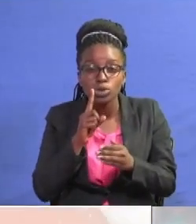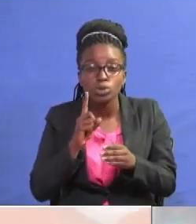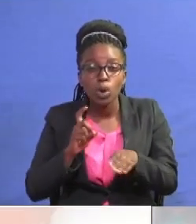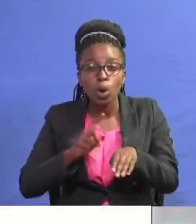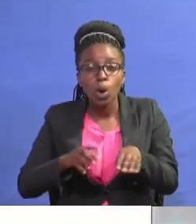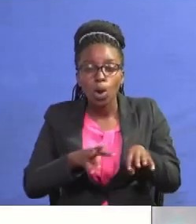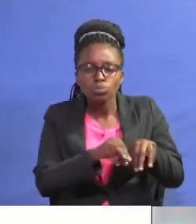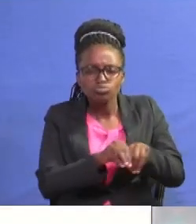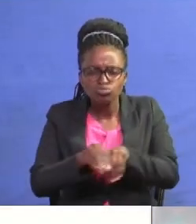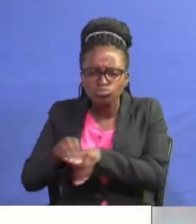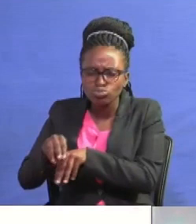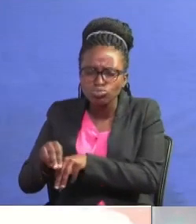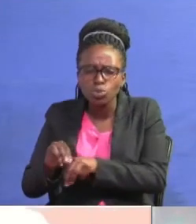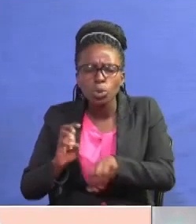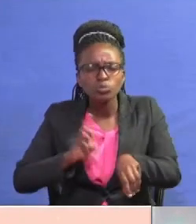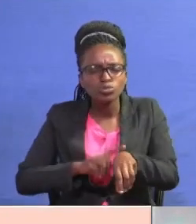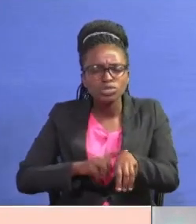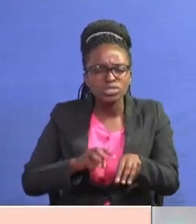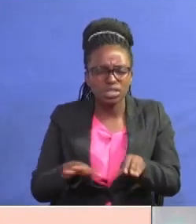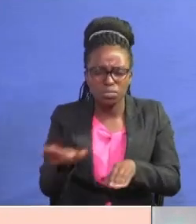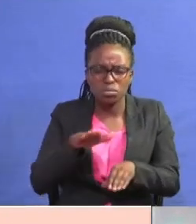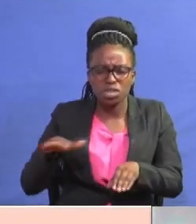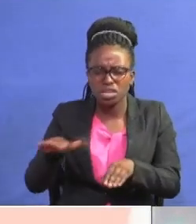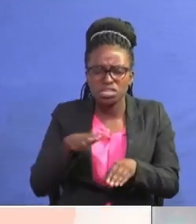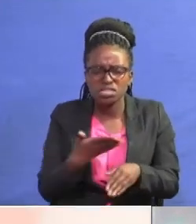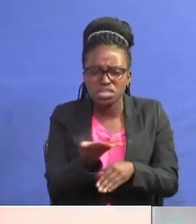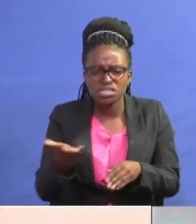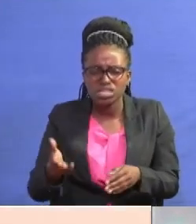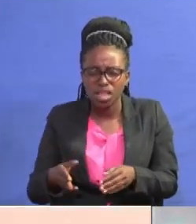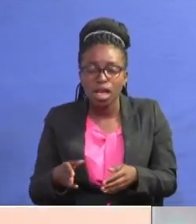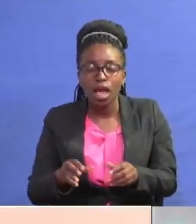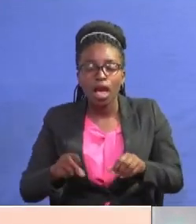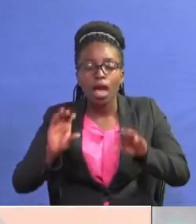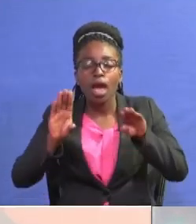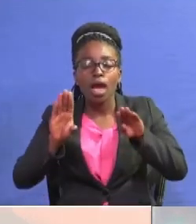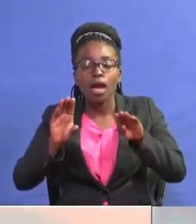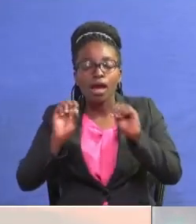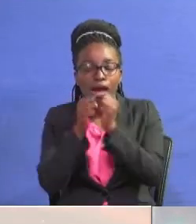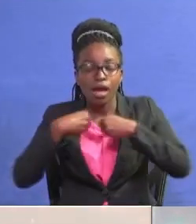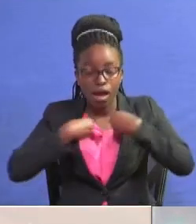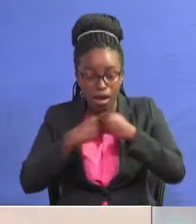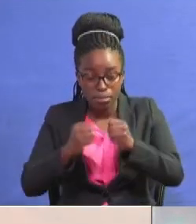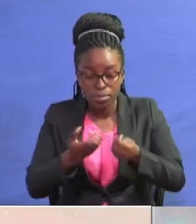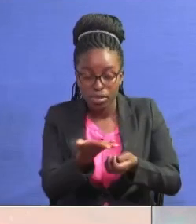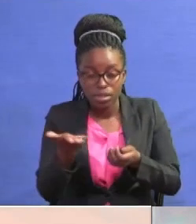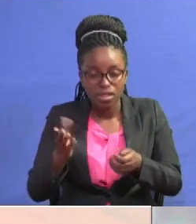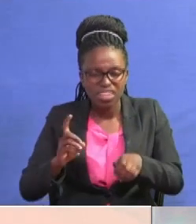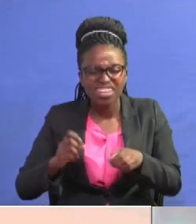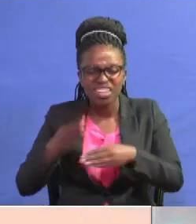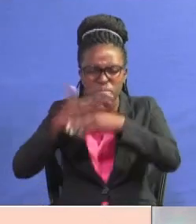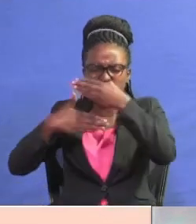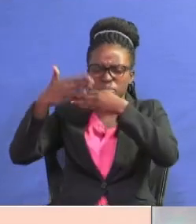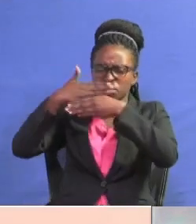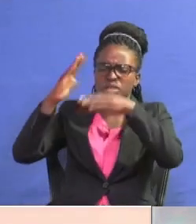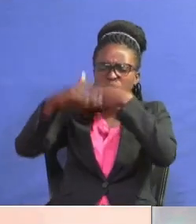kuwahamisha wakimbizi hao wa ndani inaendelea kufanyika, serikali ikieleza kwamba wamejenga kambi kadhaa za kuhifadhi wakimbizi